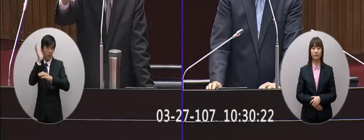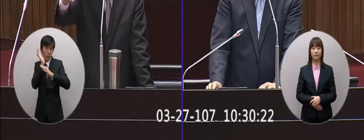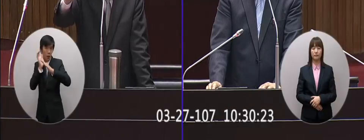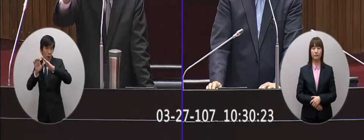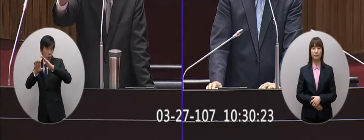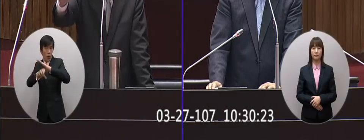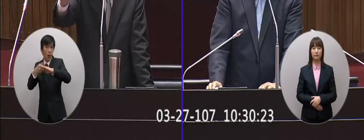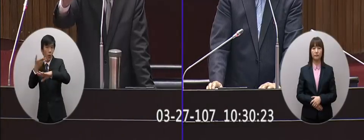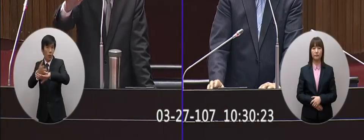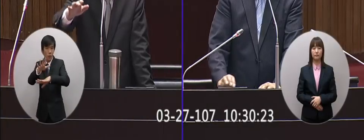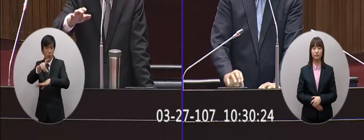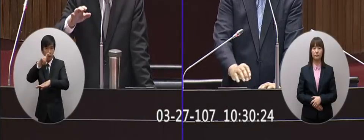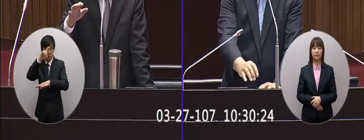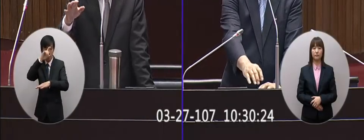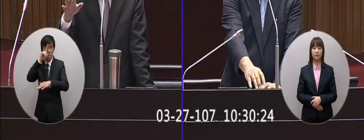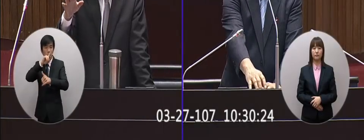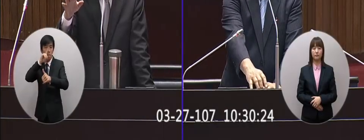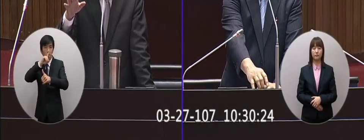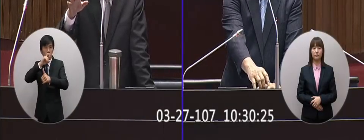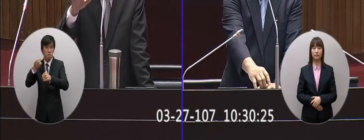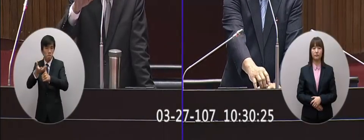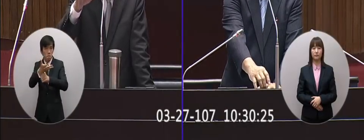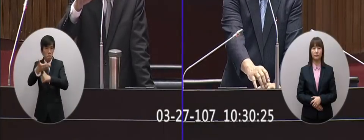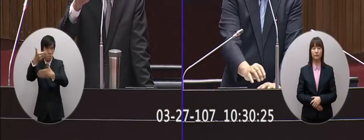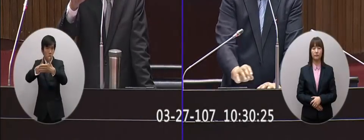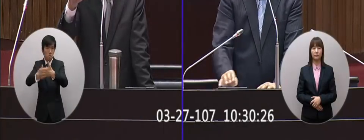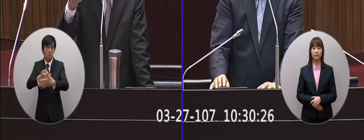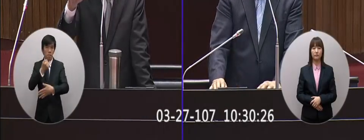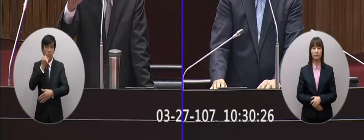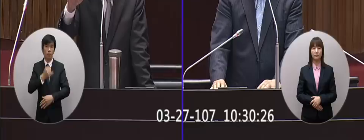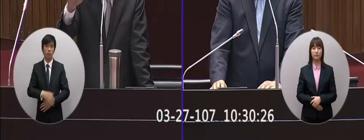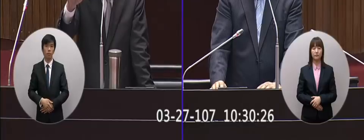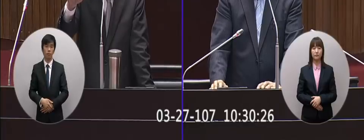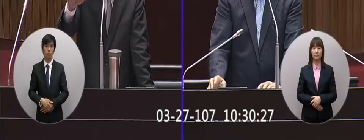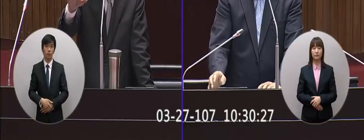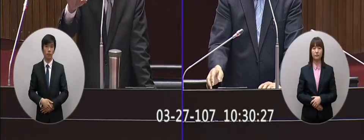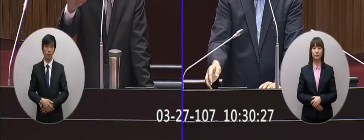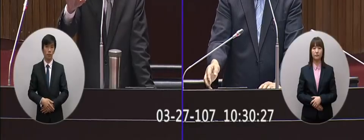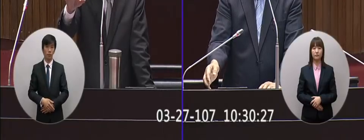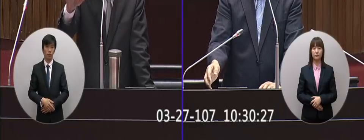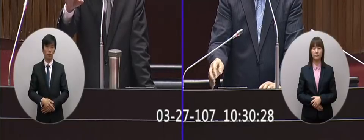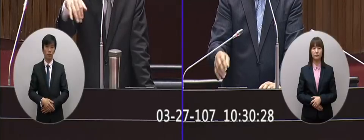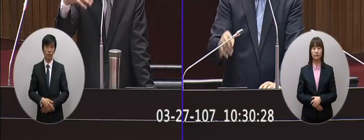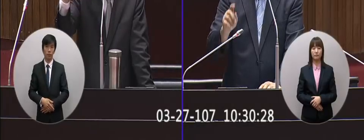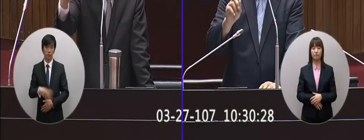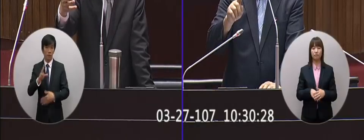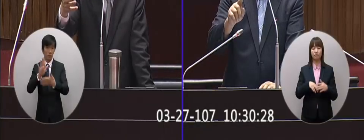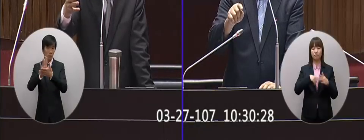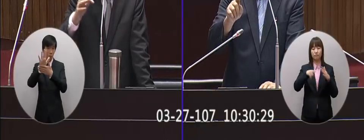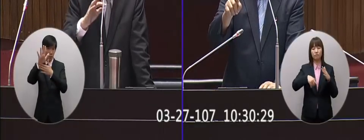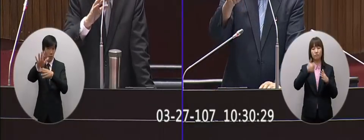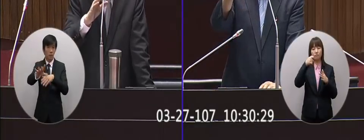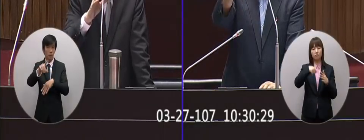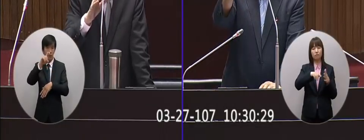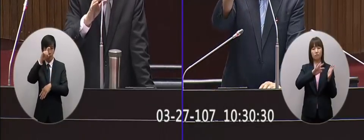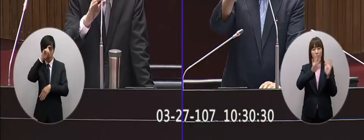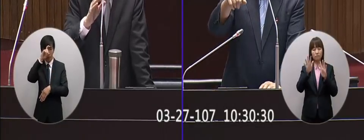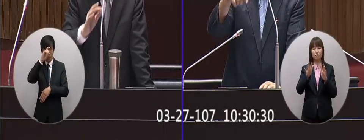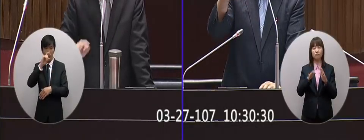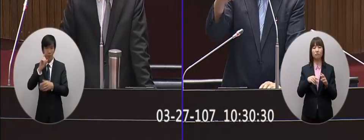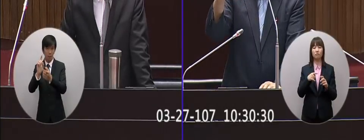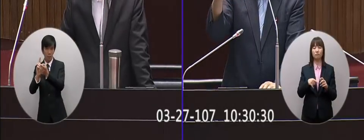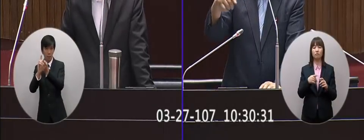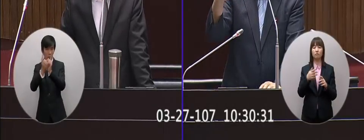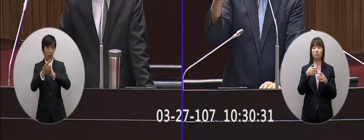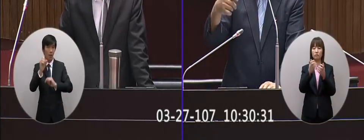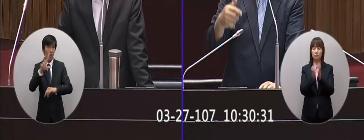仓，减少污染。那另外呢，未来呢，我们也希望啊，这个改变为天然气的发